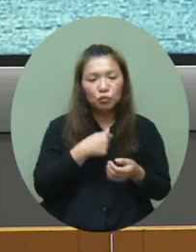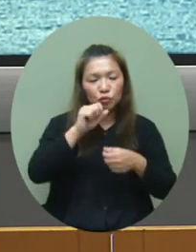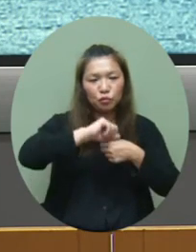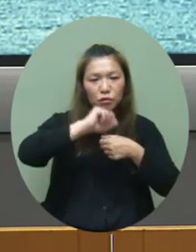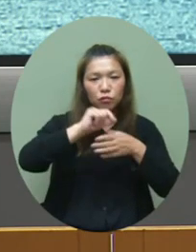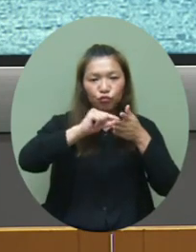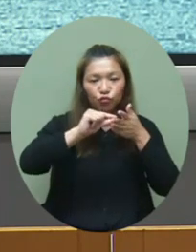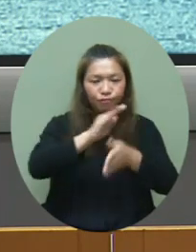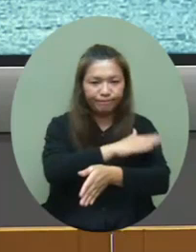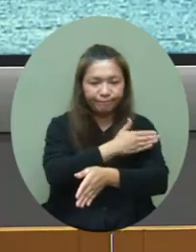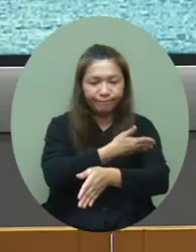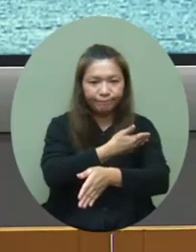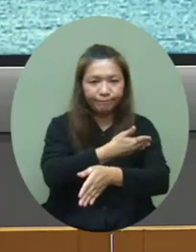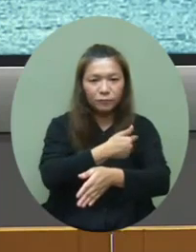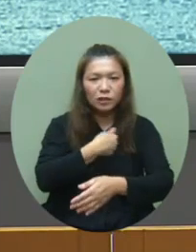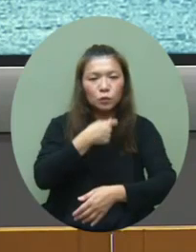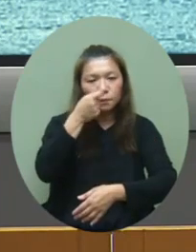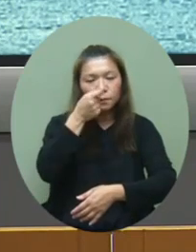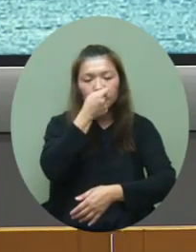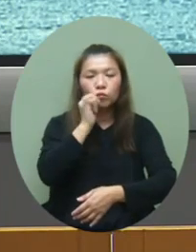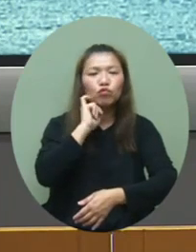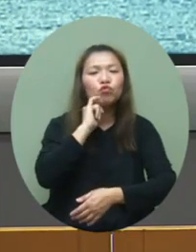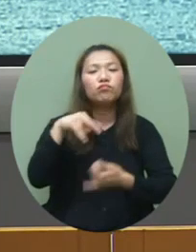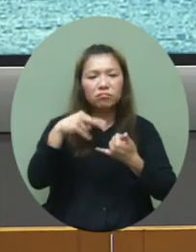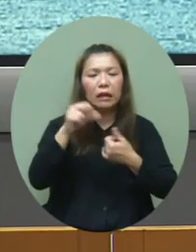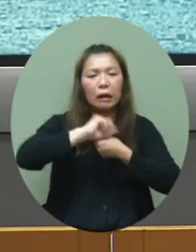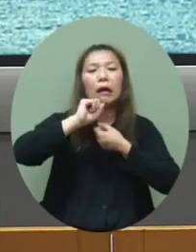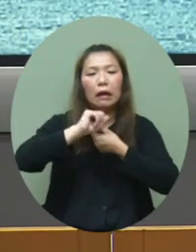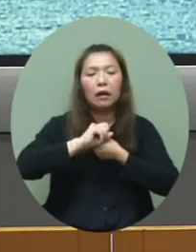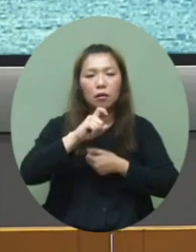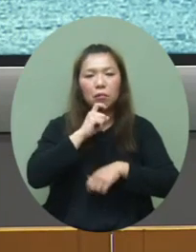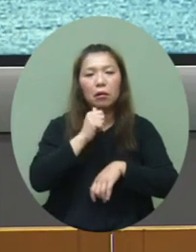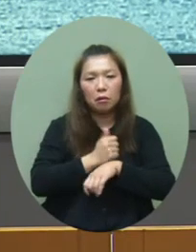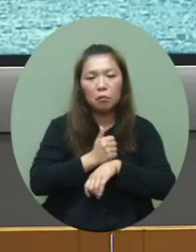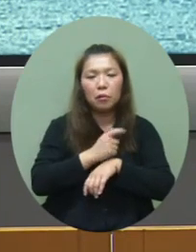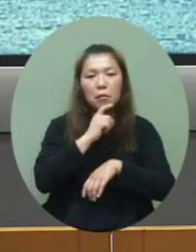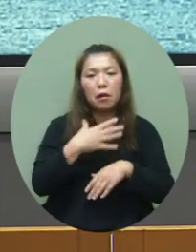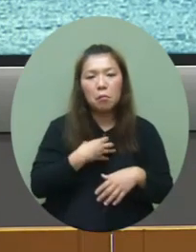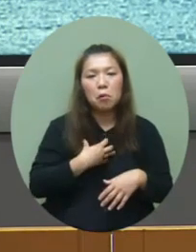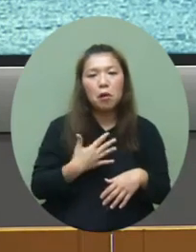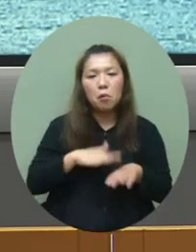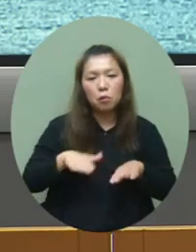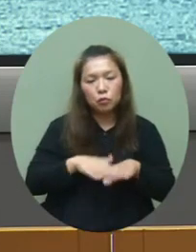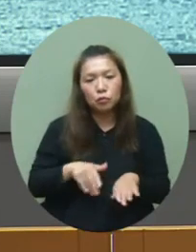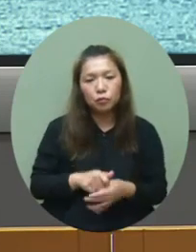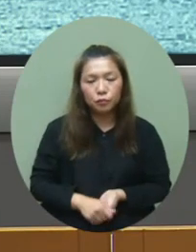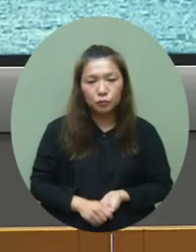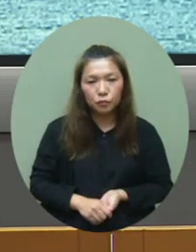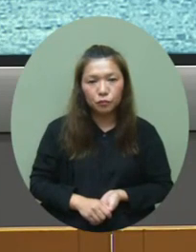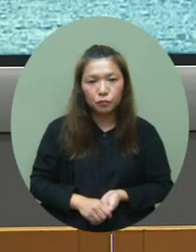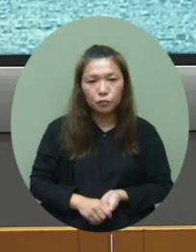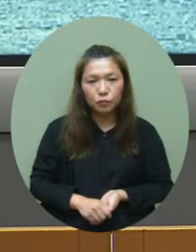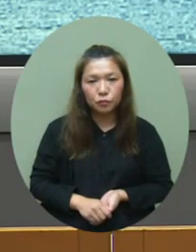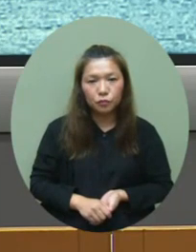這個 院舍的員工的、PCR 即個核酸測試呢，就會比較穩妥一點。那這個、那